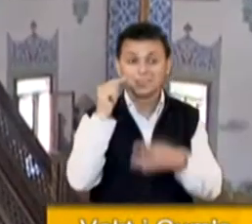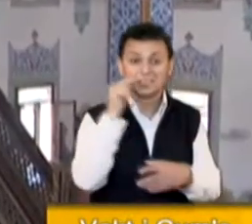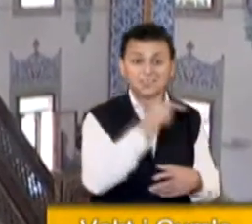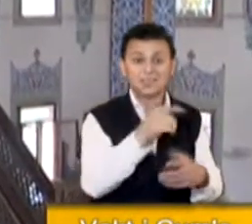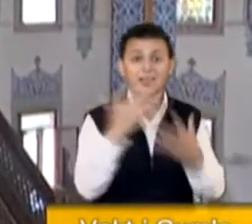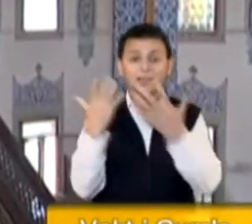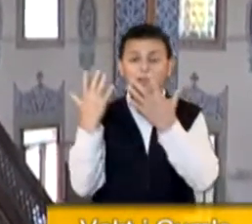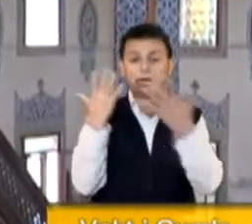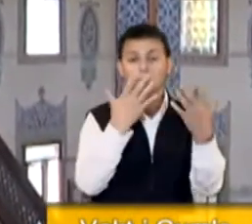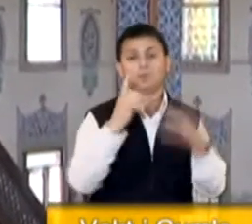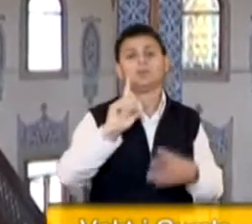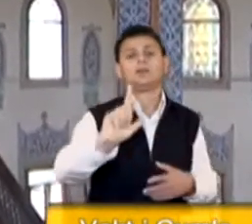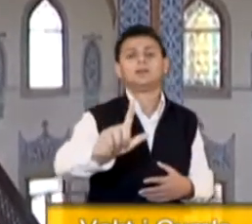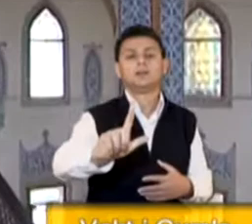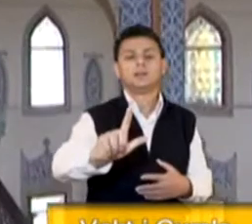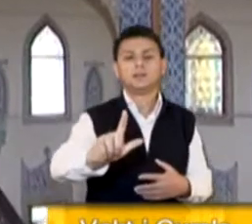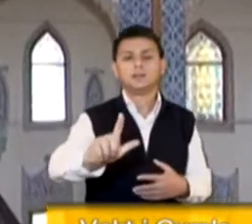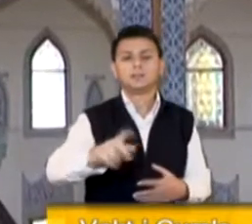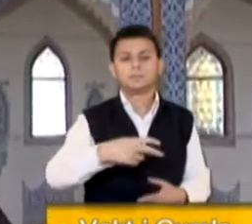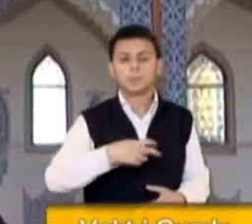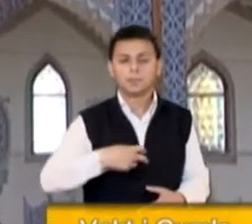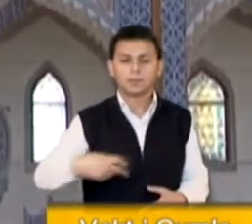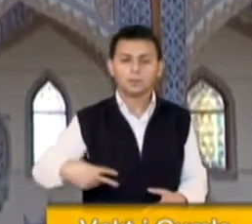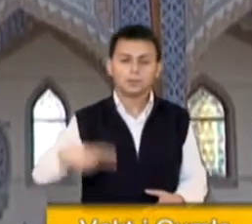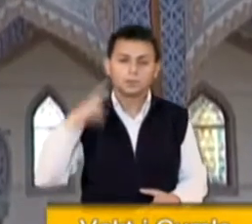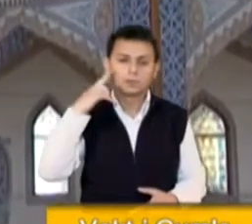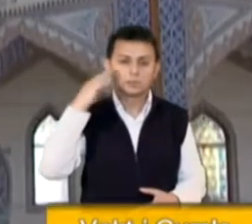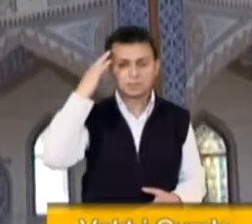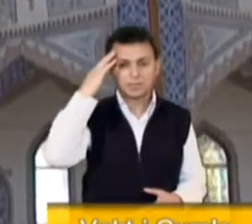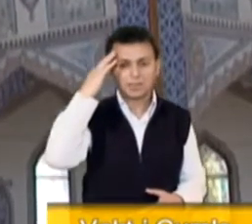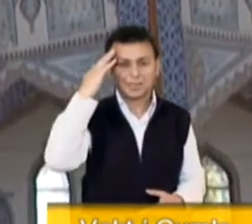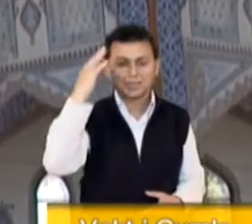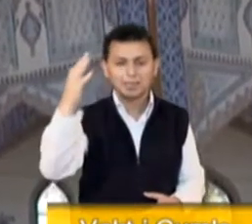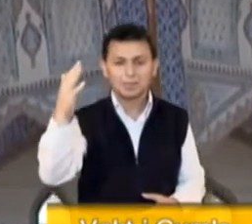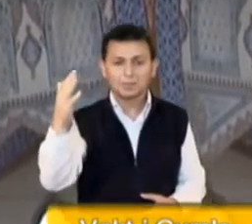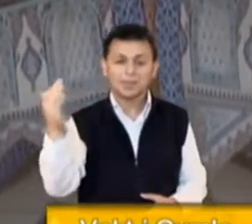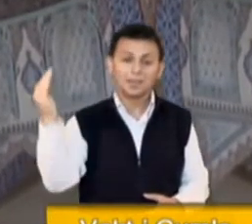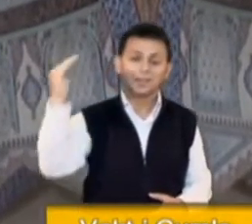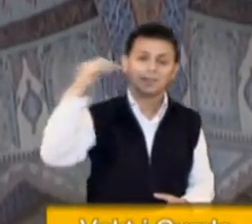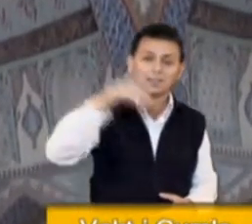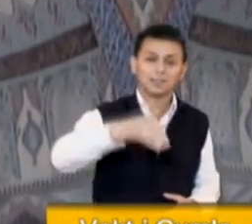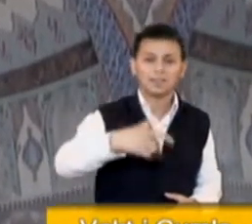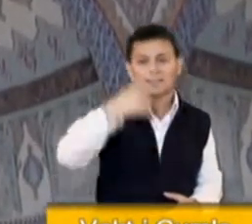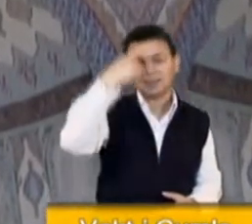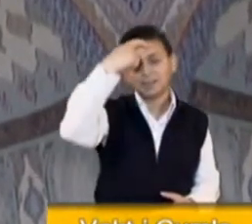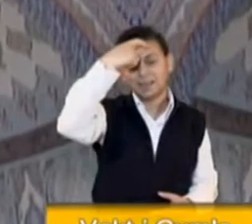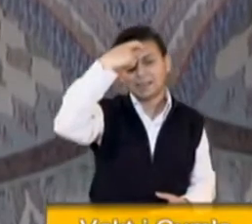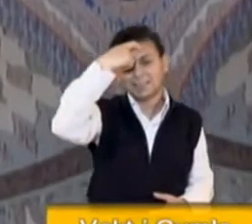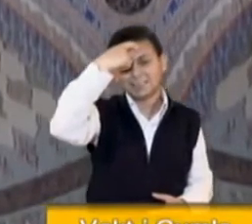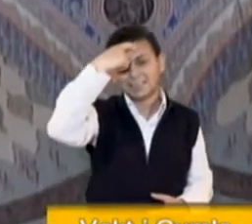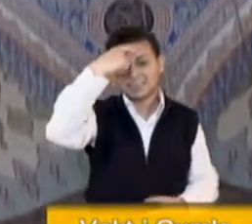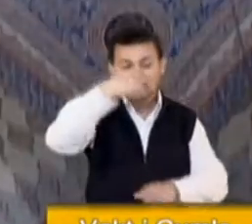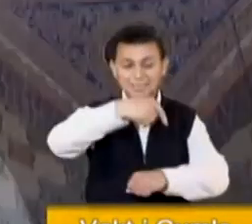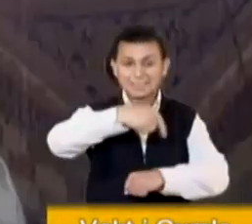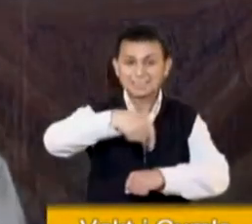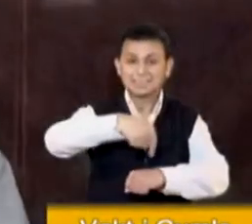Muhterem müminler, Efendimiz aleyhissalatu vesselam gelen hastalara zaman zaman okuyor, dua ediyordu. Ama burada